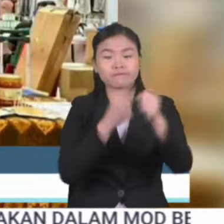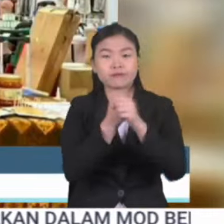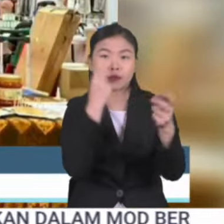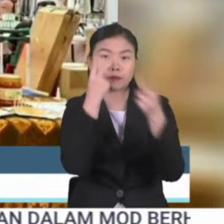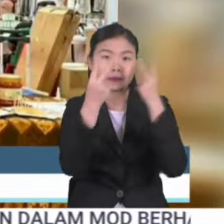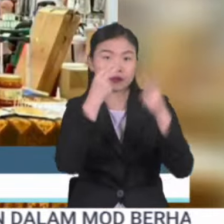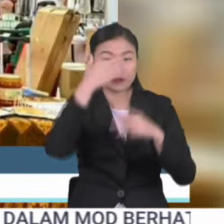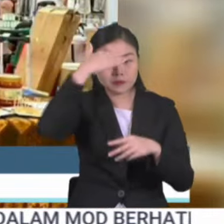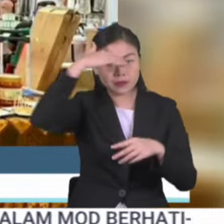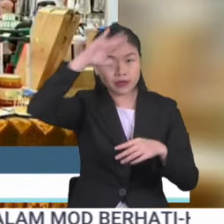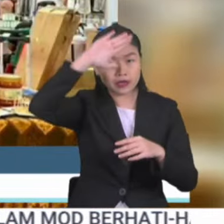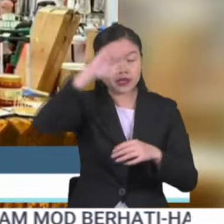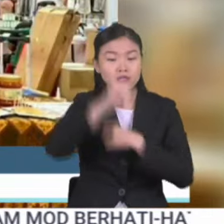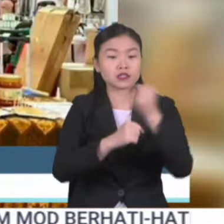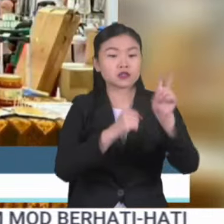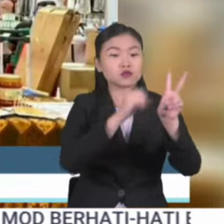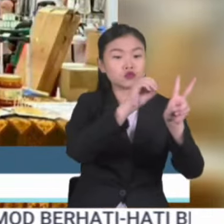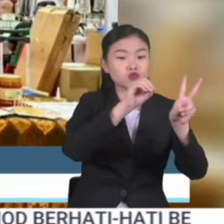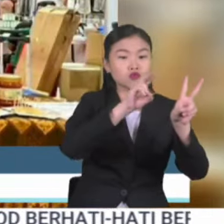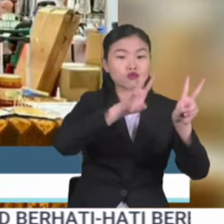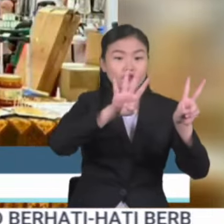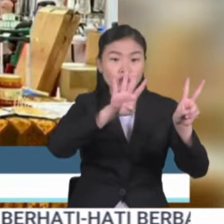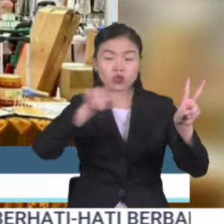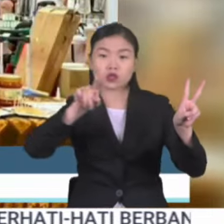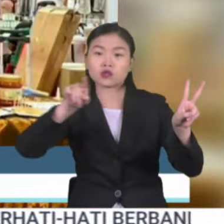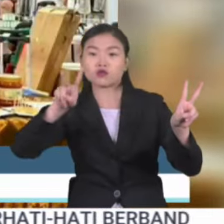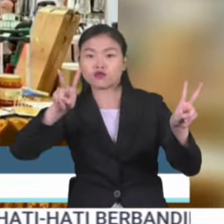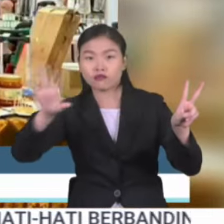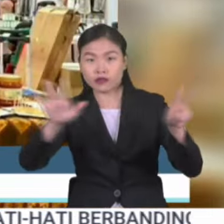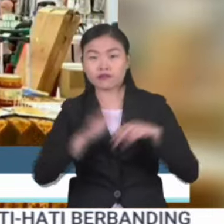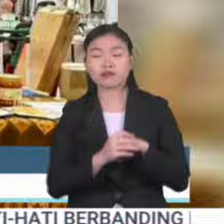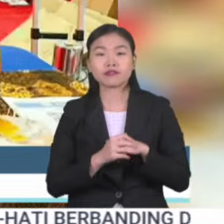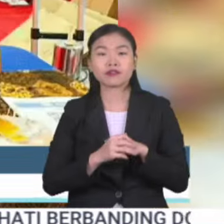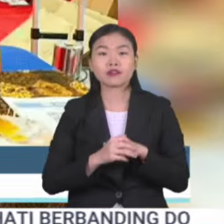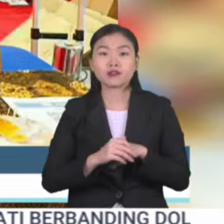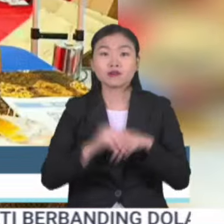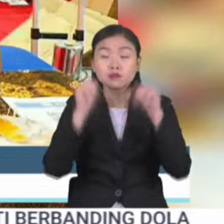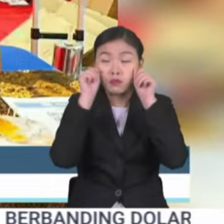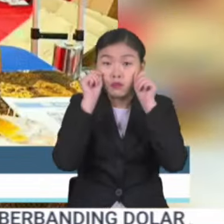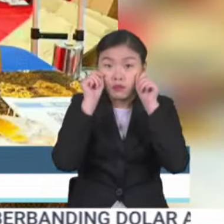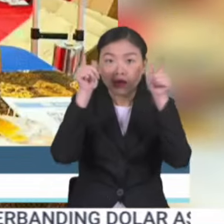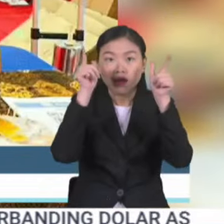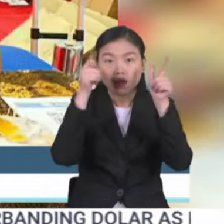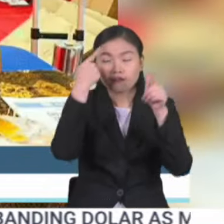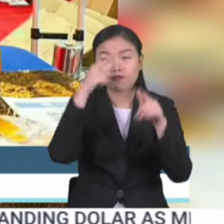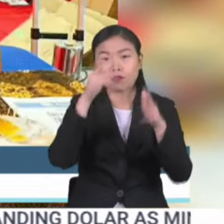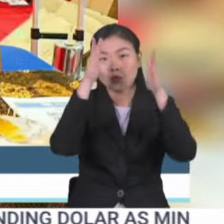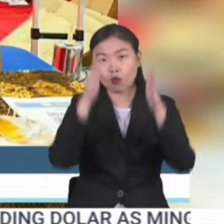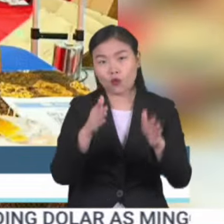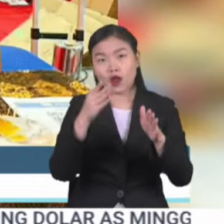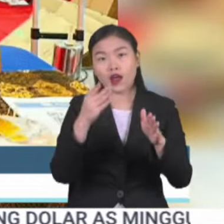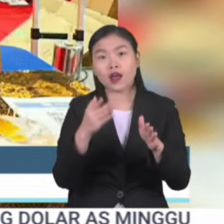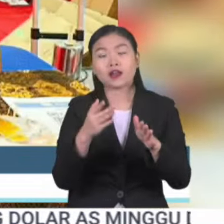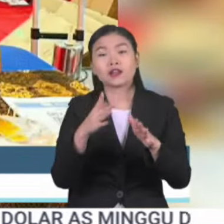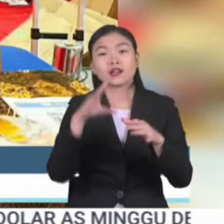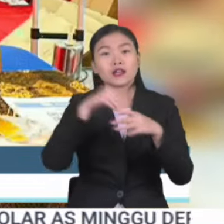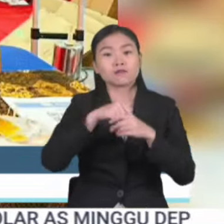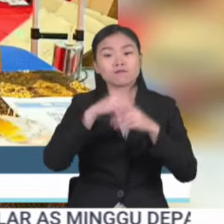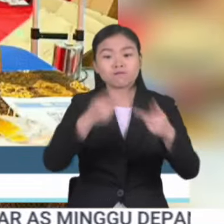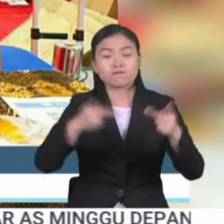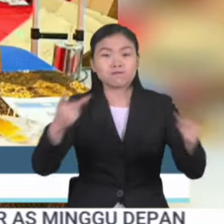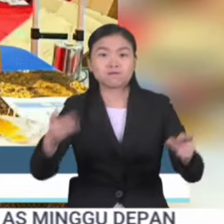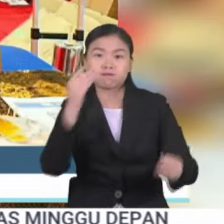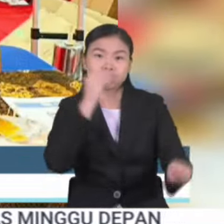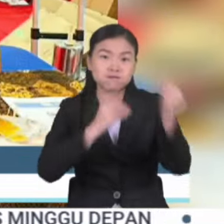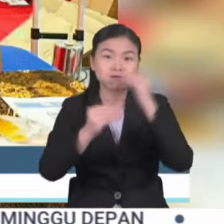Perlis 2024-2025. Selain meningkatkan kesedaran kepada pengguna mengenai produk agromakanan jenama Malaysia keluaran perusahaan